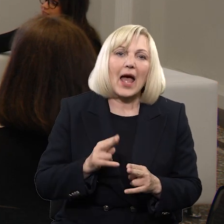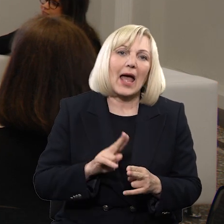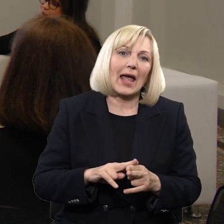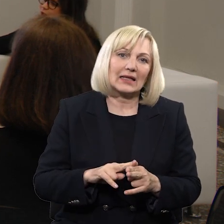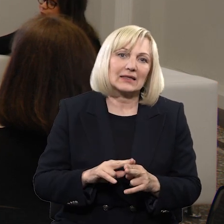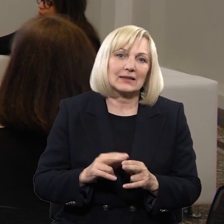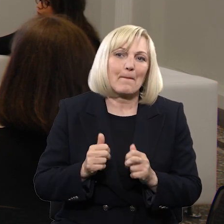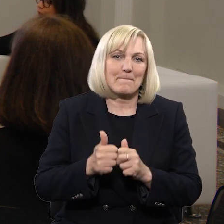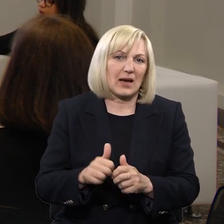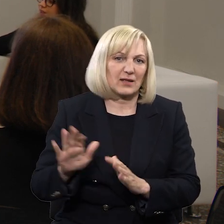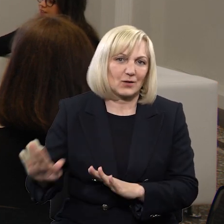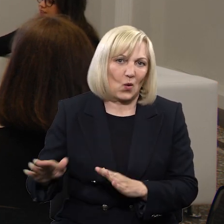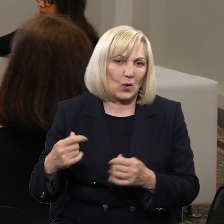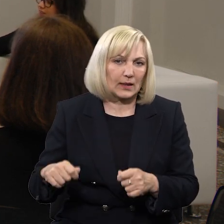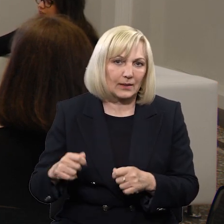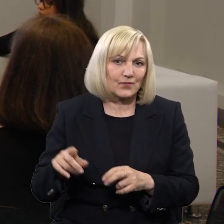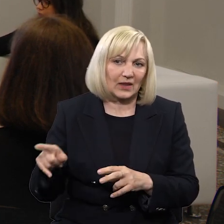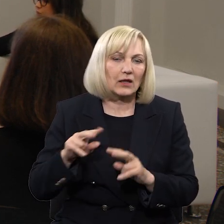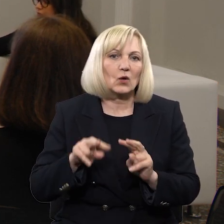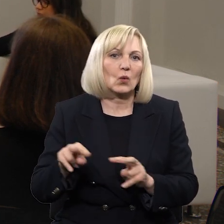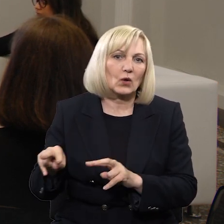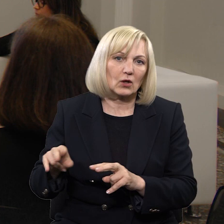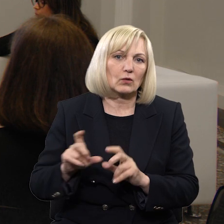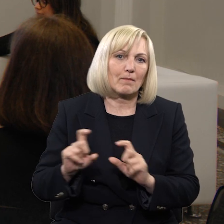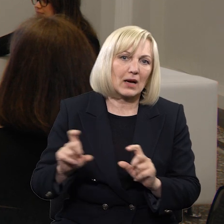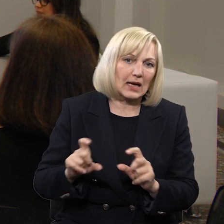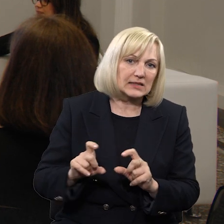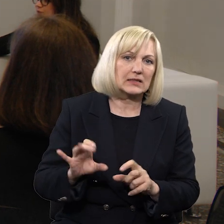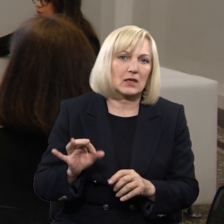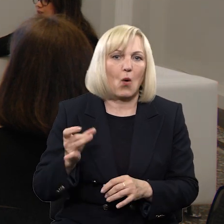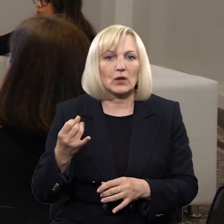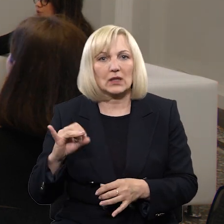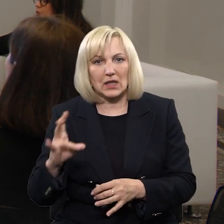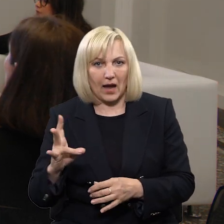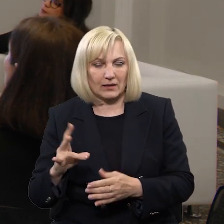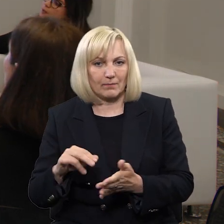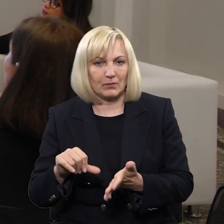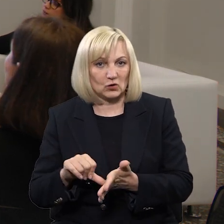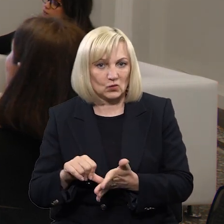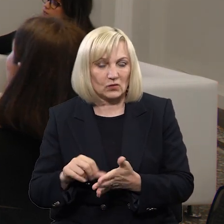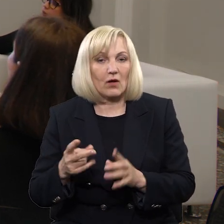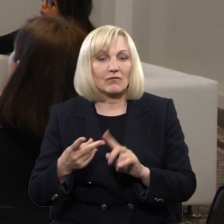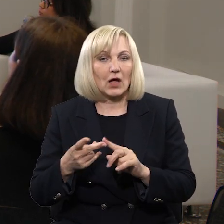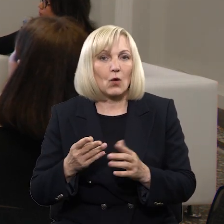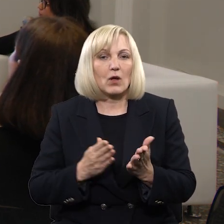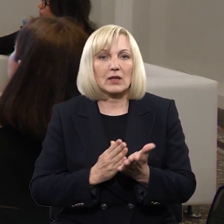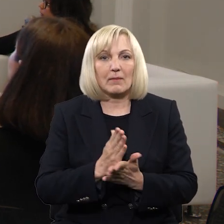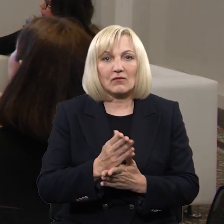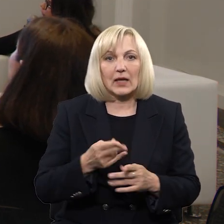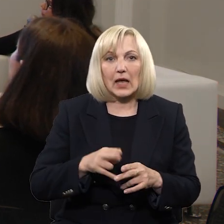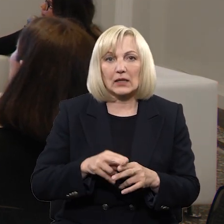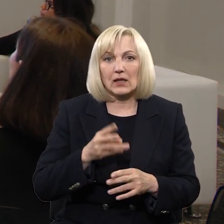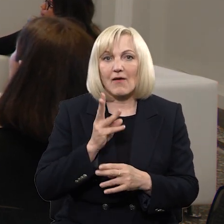соответственно наших партнеров и они курируют и магазин и онлайн присутствие второе большое